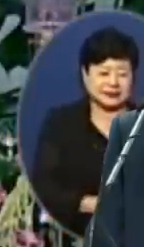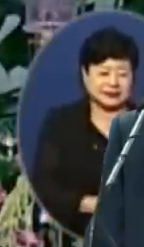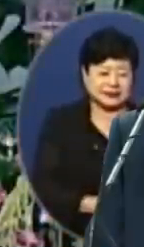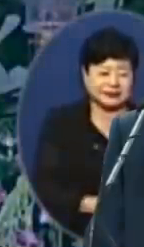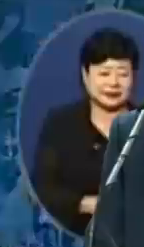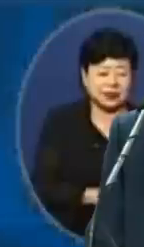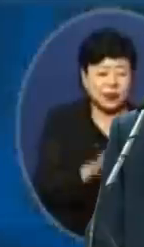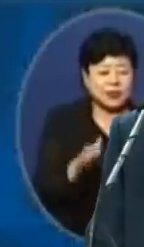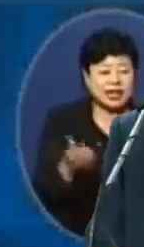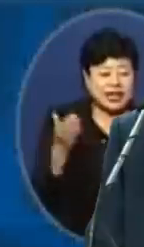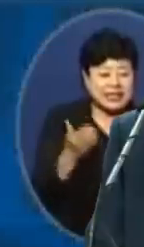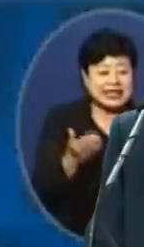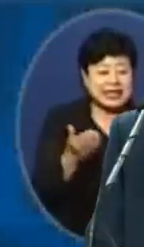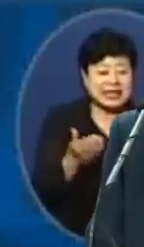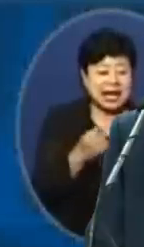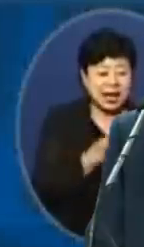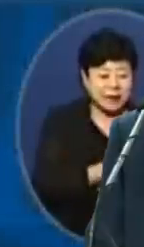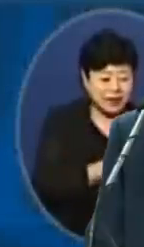읽어보세요. 우리가 일하면